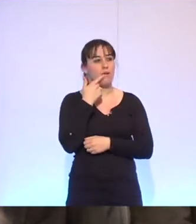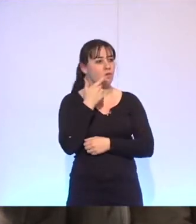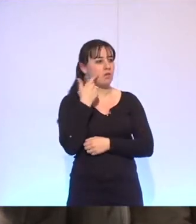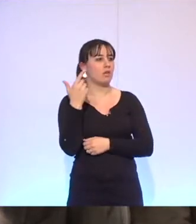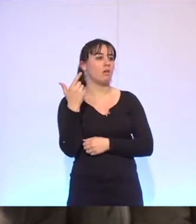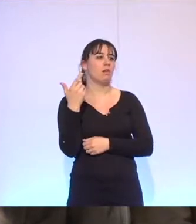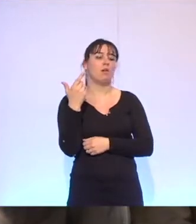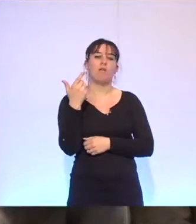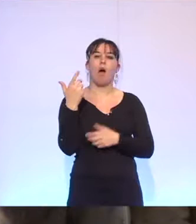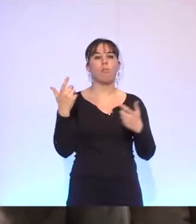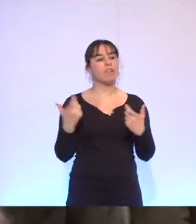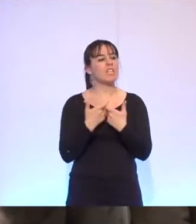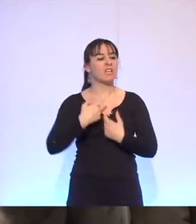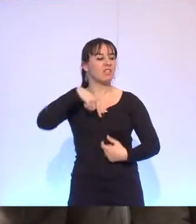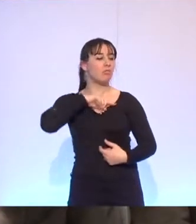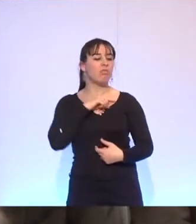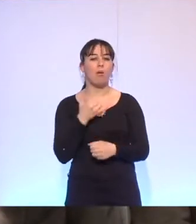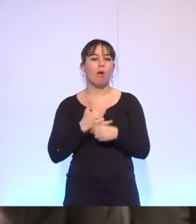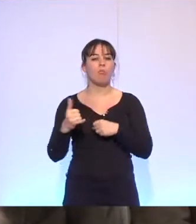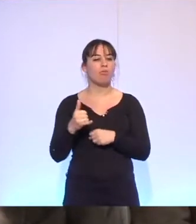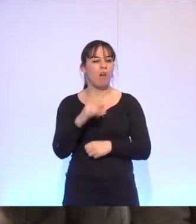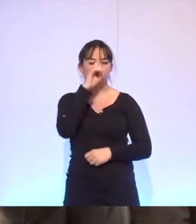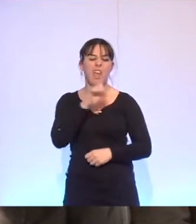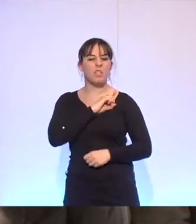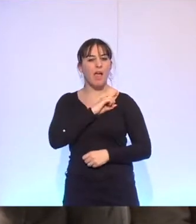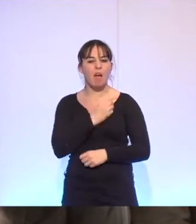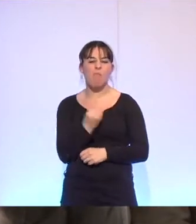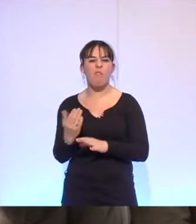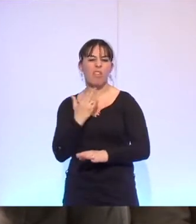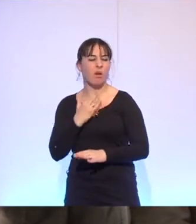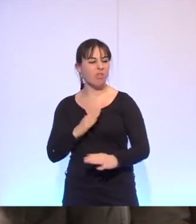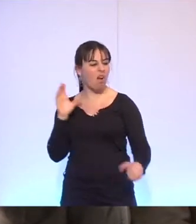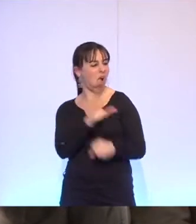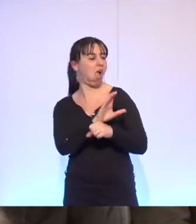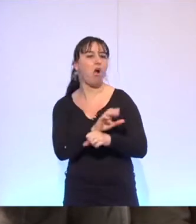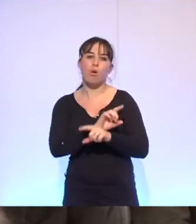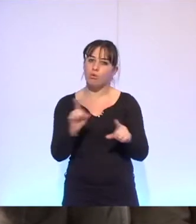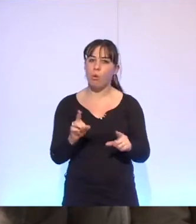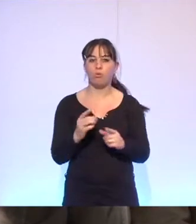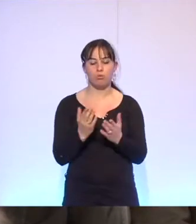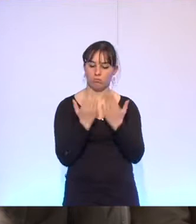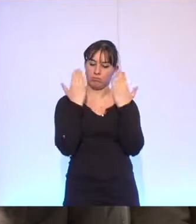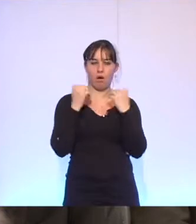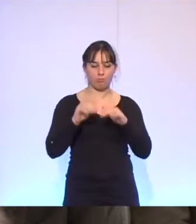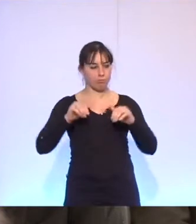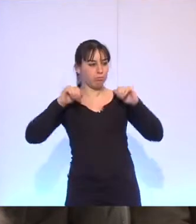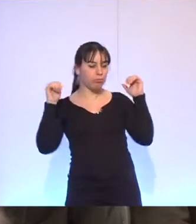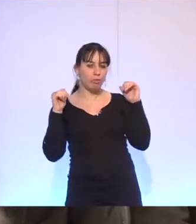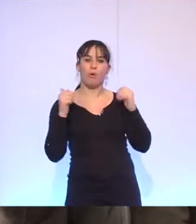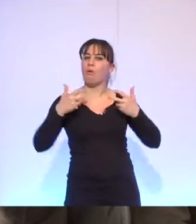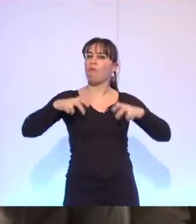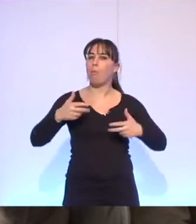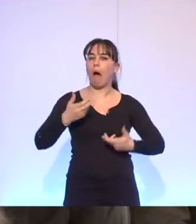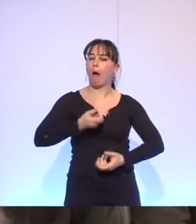s'adonner à un exercice d'opposition stérile. Aujourd'hui, et vous le comprendrez, nous nous abstiendrons sur ces désignations en souhaitant